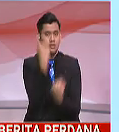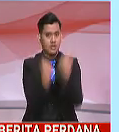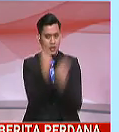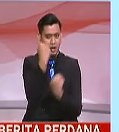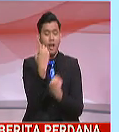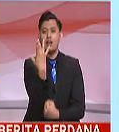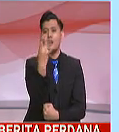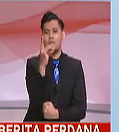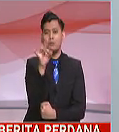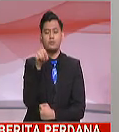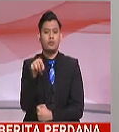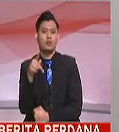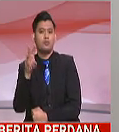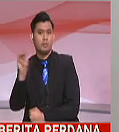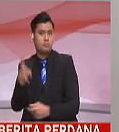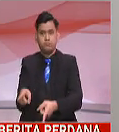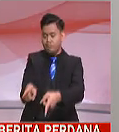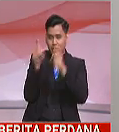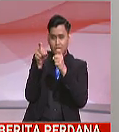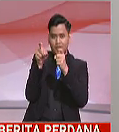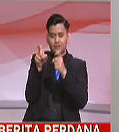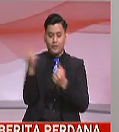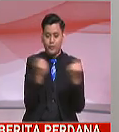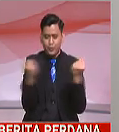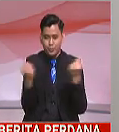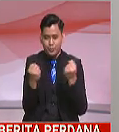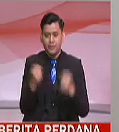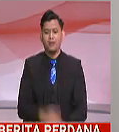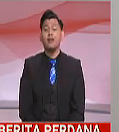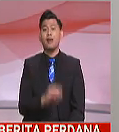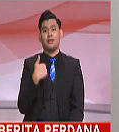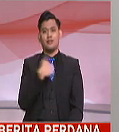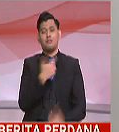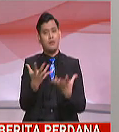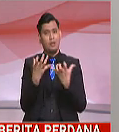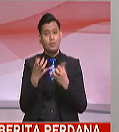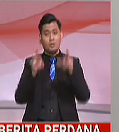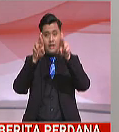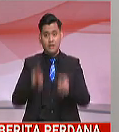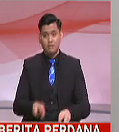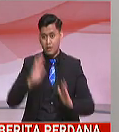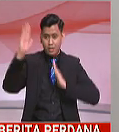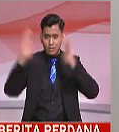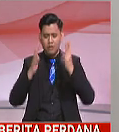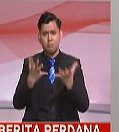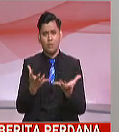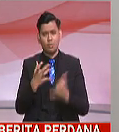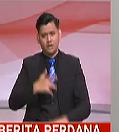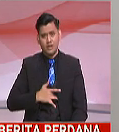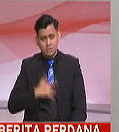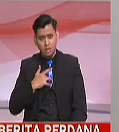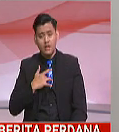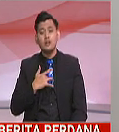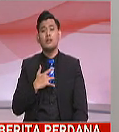km per liter. Jadi kita nak supaya rakyat Malaysia ni dapat merasai the new technology,